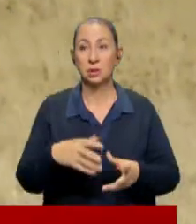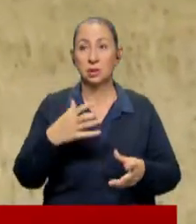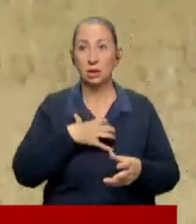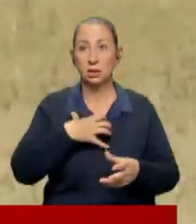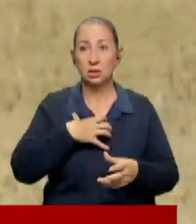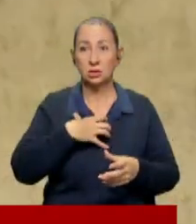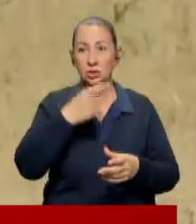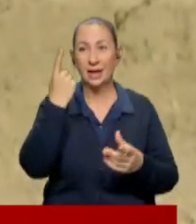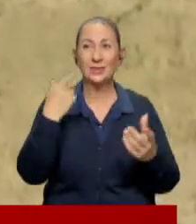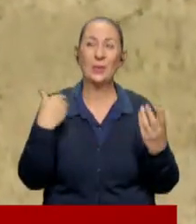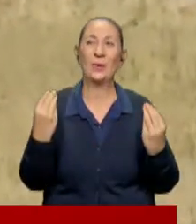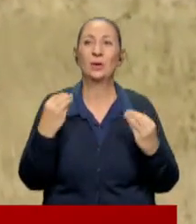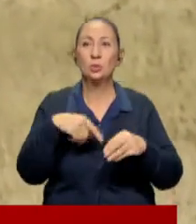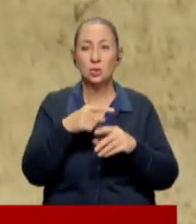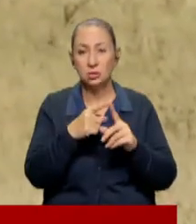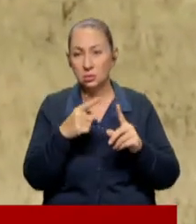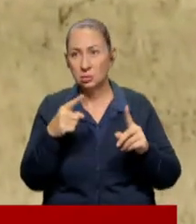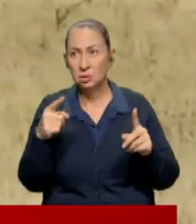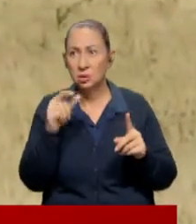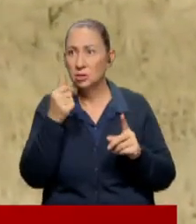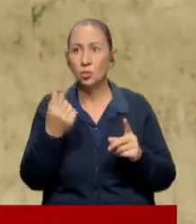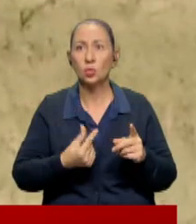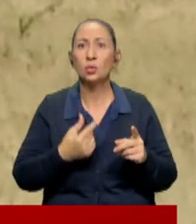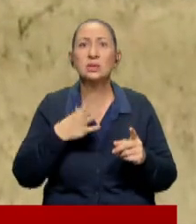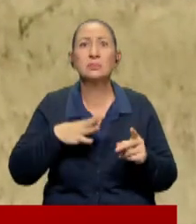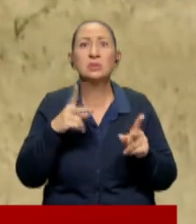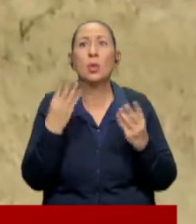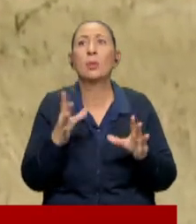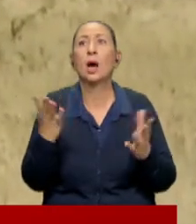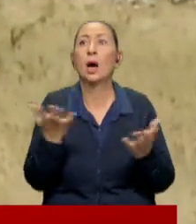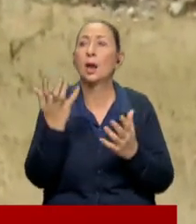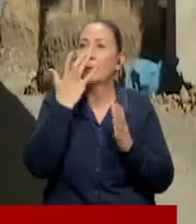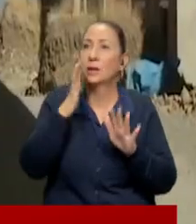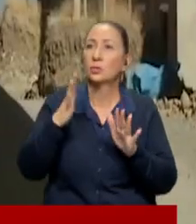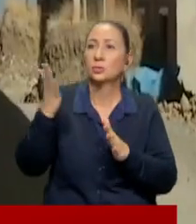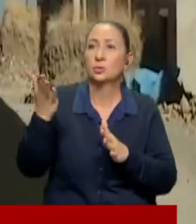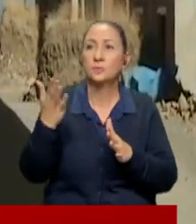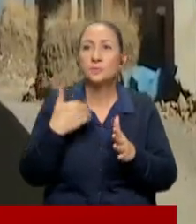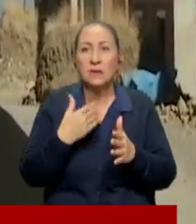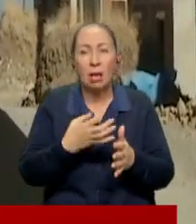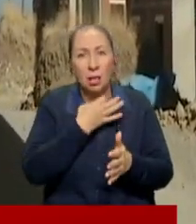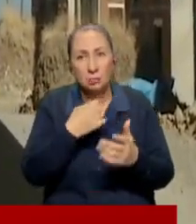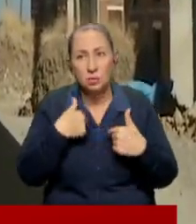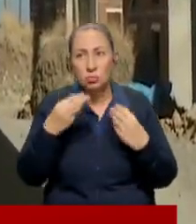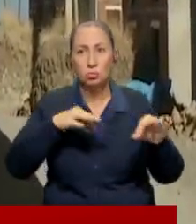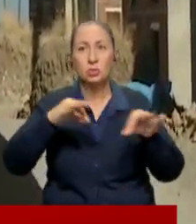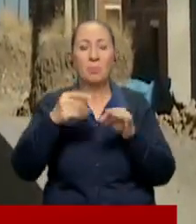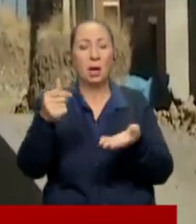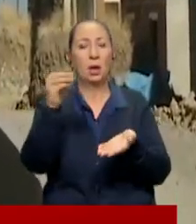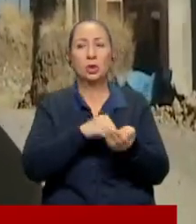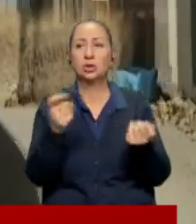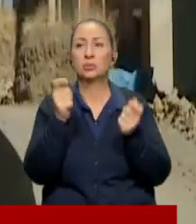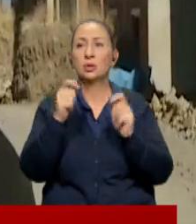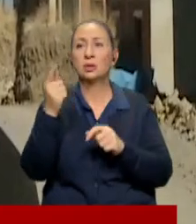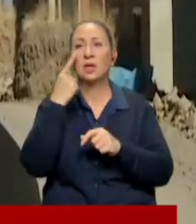Kendimizi şanslı adetmiştik ama sürecin ilerleyen safhaları hiç de umduğumuz gibi gitmedi. Hala beklemedeyiz. Mağdur olan biziz. Yani müteahhit aldığı para kadar iş